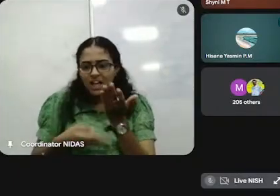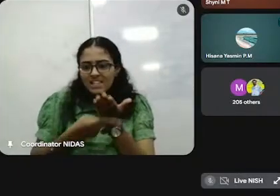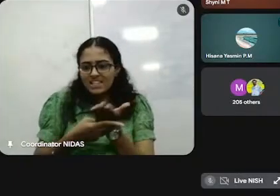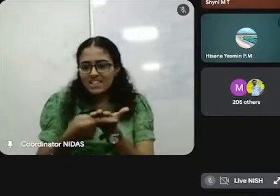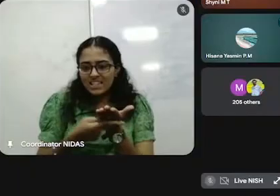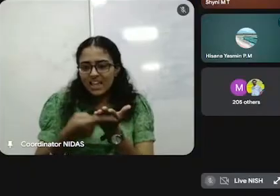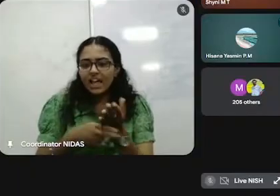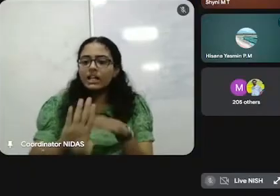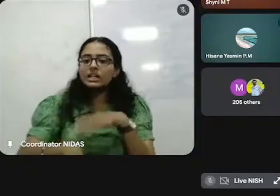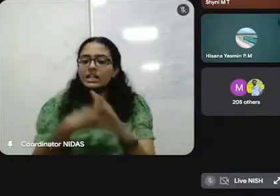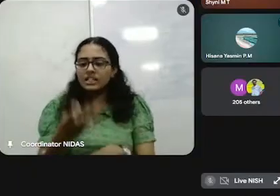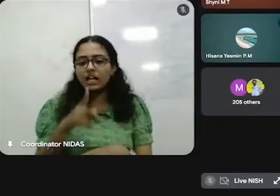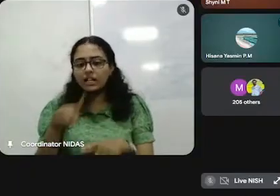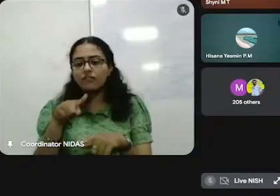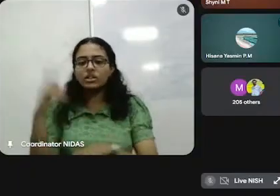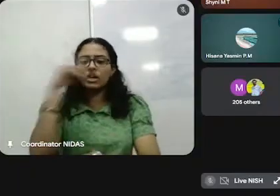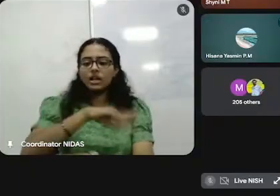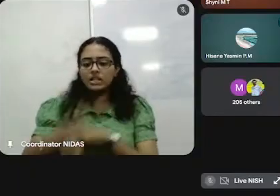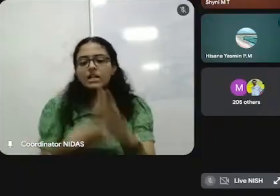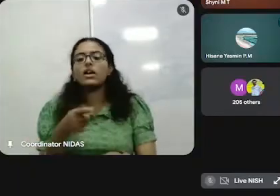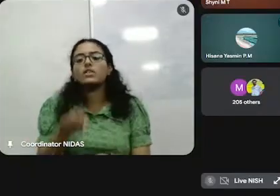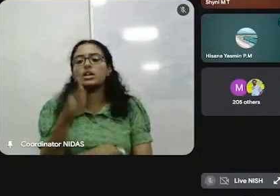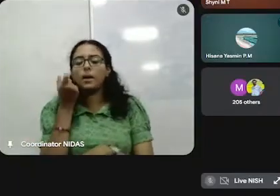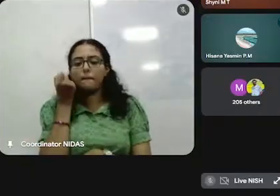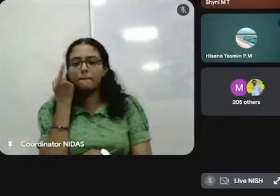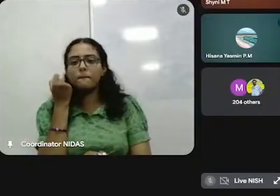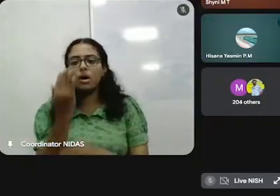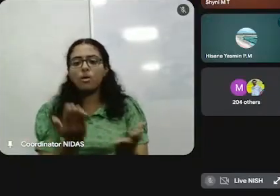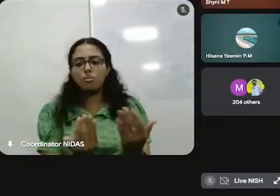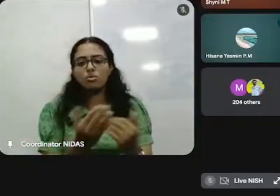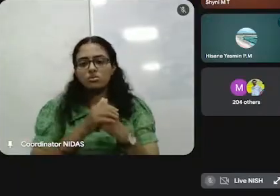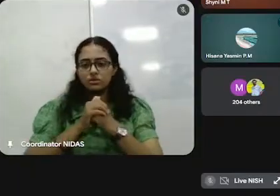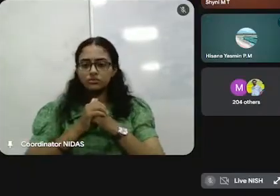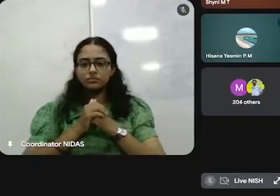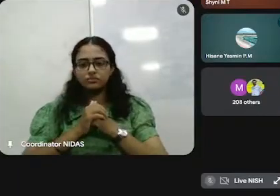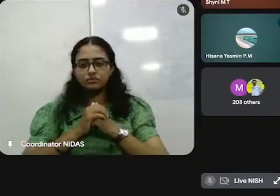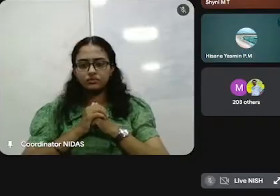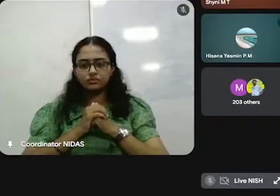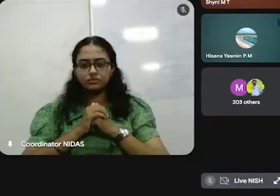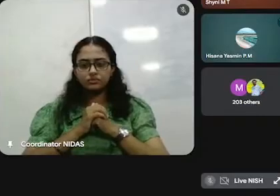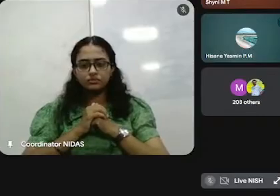അങ്ങനത്തെ കാര്യങ്ങളൊക്കെ ചെയ്യുമ്പോൾ മാത്രമേ ചിലപ്പോൾ നമുക്കത് മനസ്സിലാക്കാനായിട്ട് സാധിക്കുന്നുണ്ടാവുള്ളായിരിക്കാം.